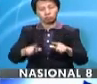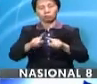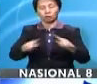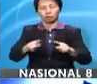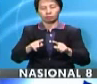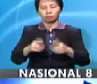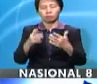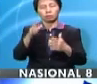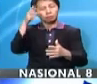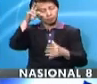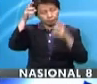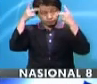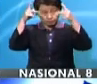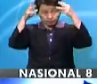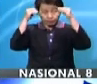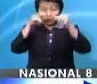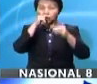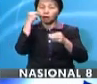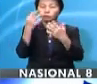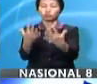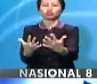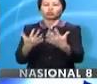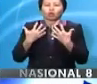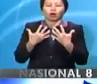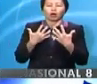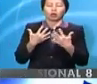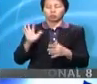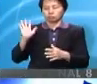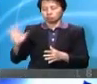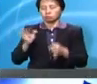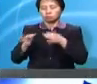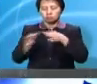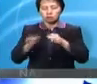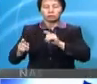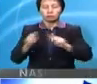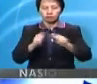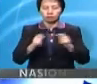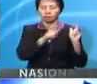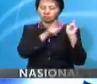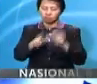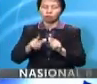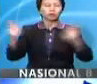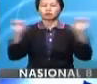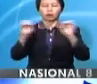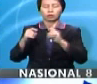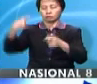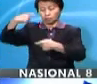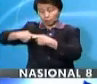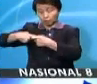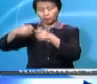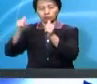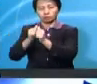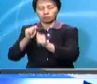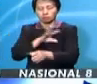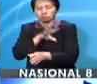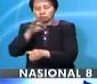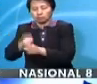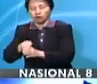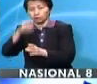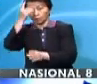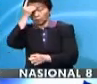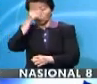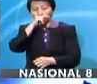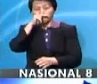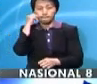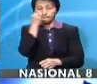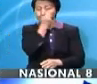ia ditolak Perdana Menteri Datuk Seri Najib Tun Razak. Beliau menjelaskan tindakan sedemikian tiada kaitan langsung dengan isu membabitkan Datuk Seri